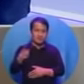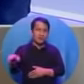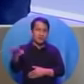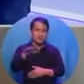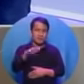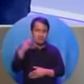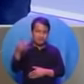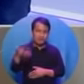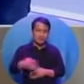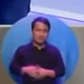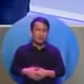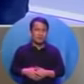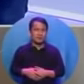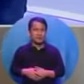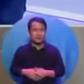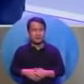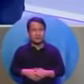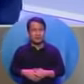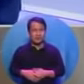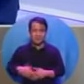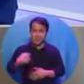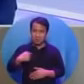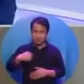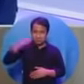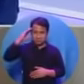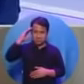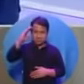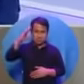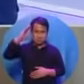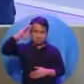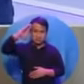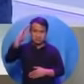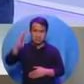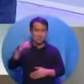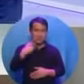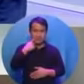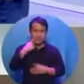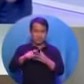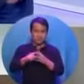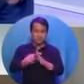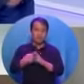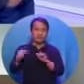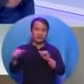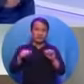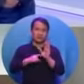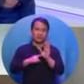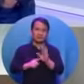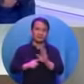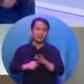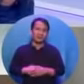umaga po! Napasaludo ako ng dalawang beses sa inyong performance kanina sa umpisa ng show.